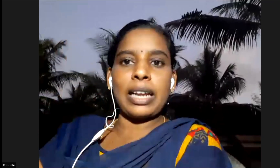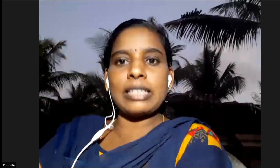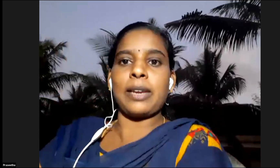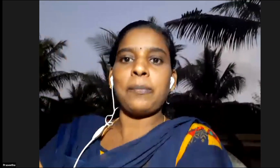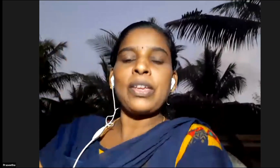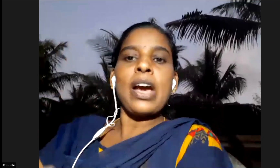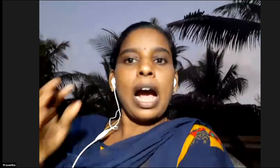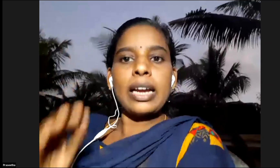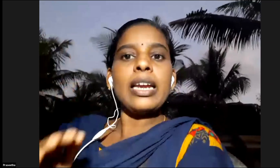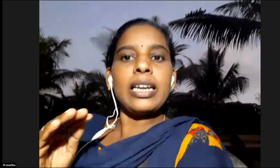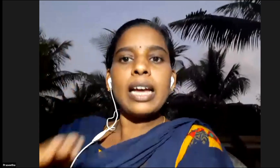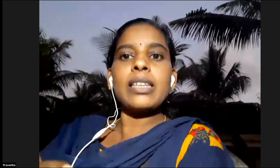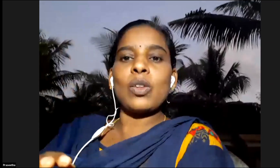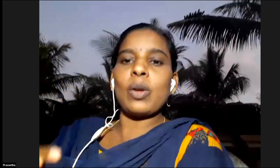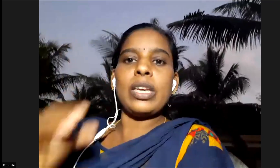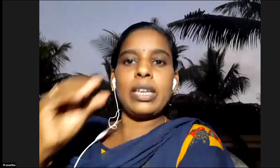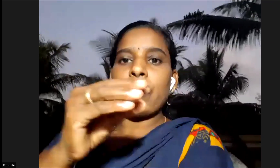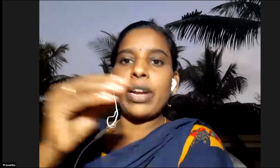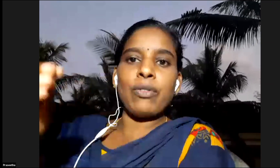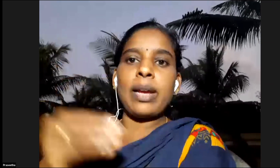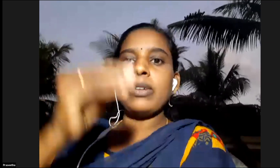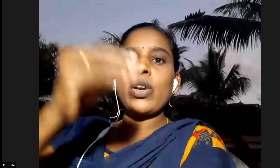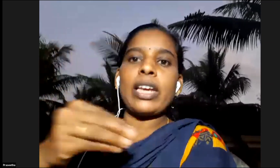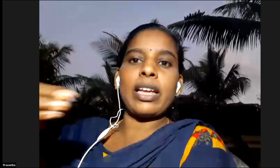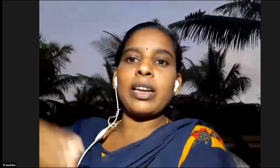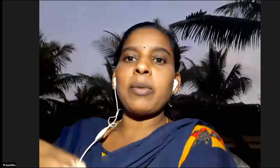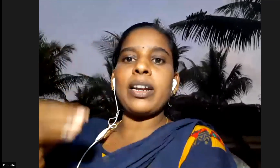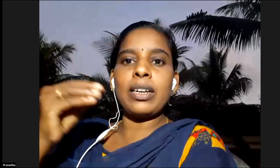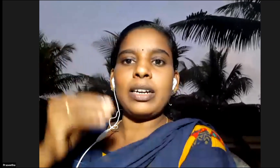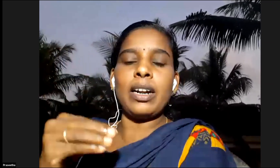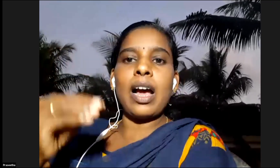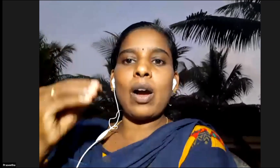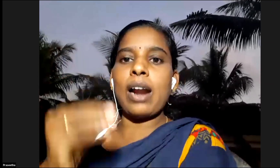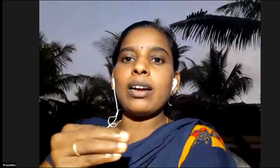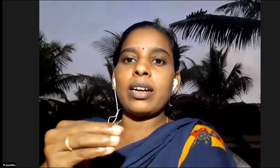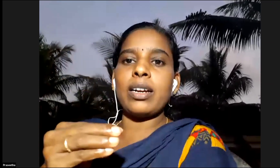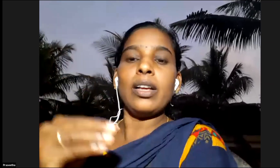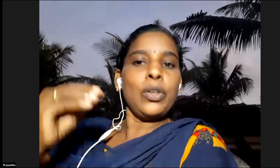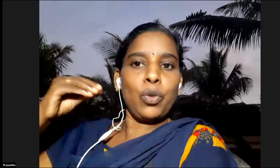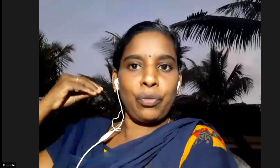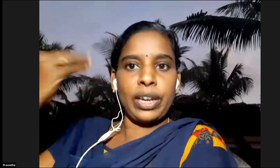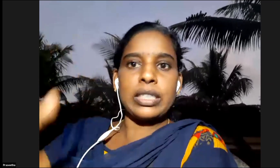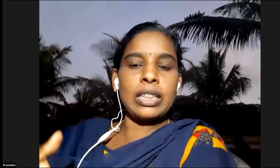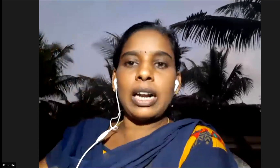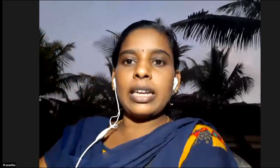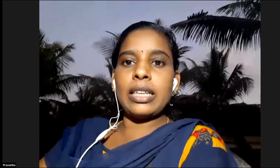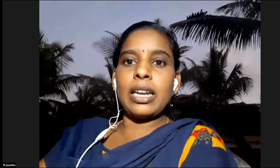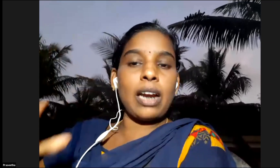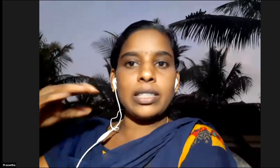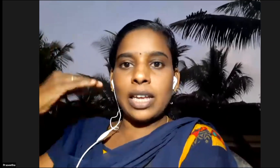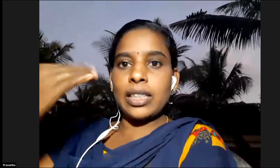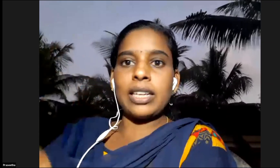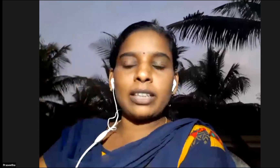പിന്തള്ളപ്പെടുക തന്നെ ചെയ്യും. അങ്ങനെ ഇല്ലാത്തടത്തോളം ഈ അവിടെ എവിടെയും ഒറ്റയും തെറ്റയുമായിട്ട് ഉള്ള ആളുകൾക്ക് യൂണിഫിക്കേഷൻ എന്നുള്ള